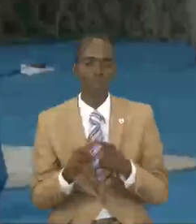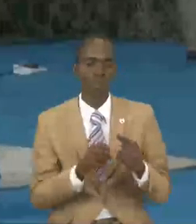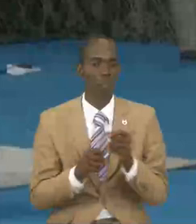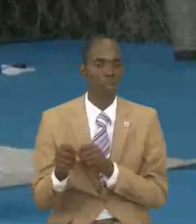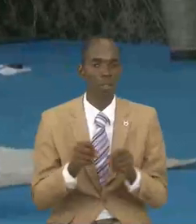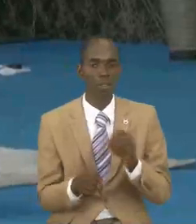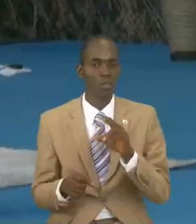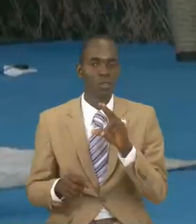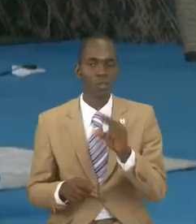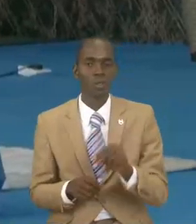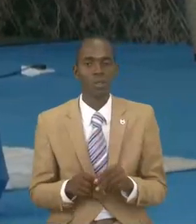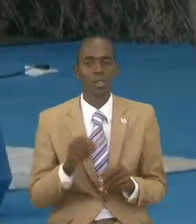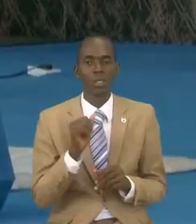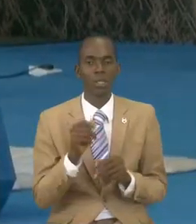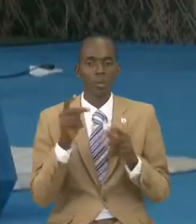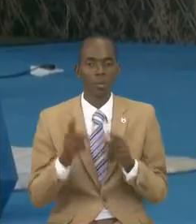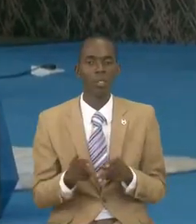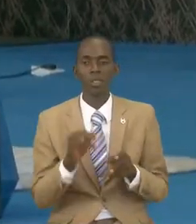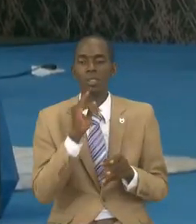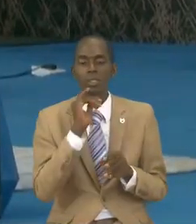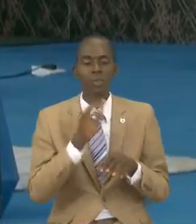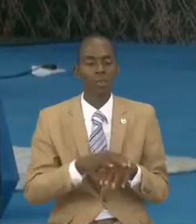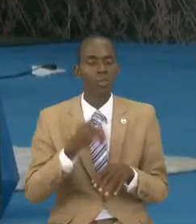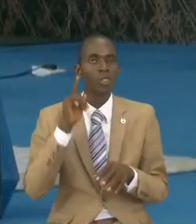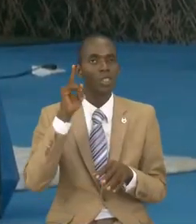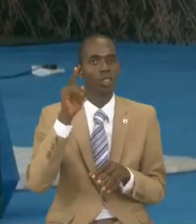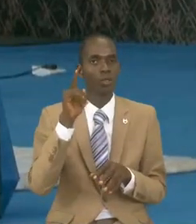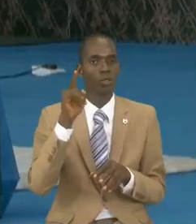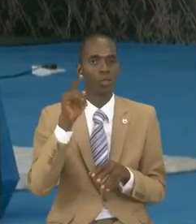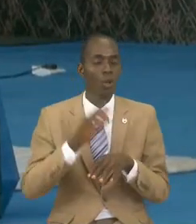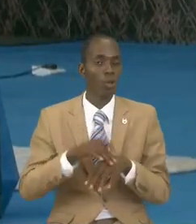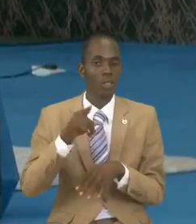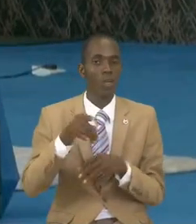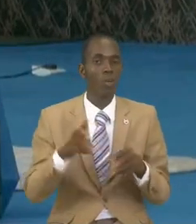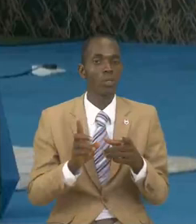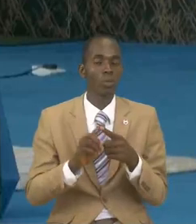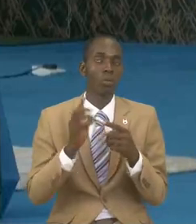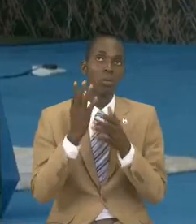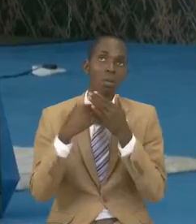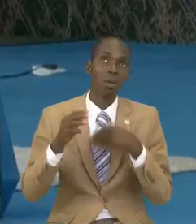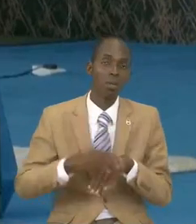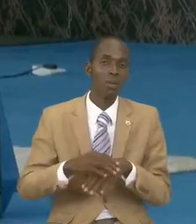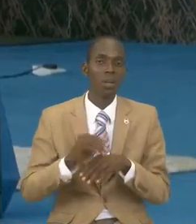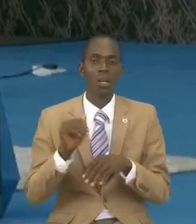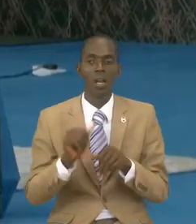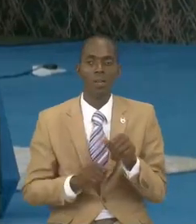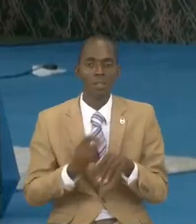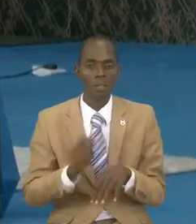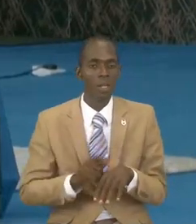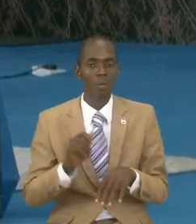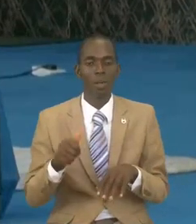de préparer son second au combat. Pour le combat, celui qui est en route pour le ciel à tout moment, à